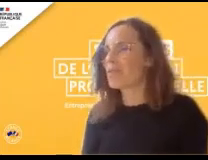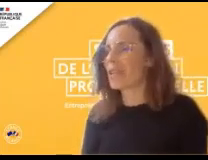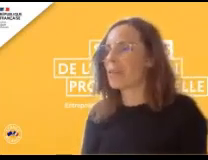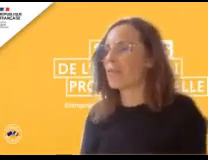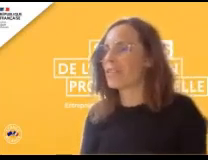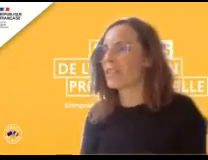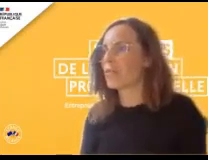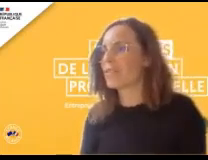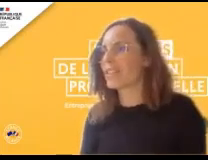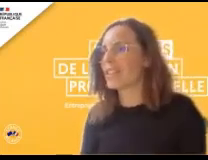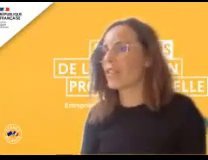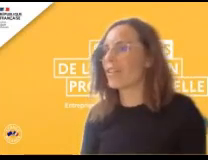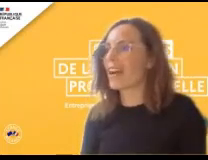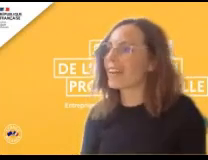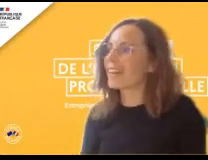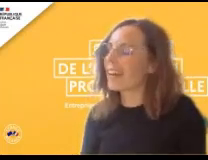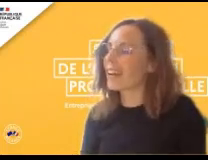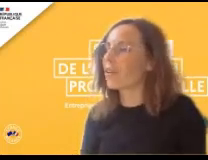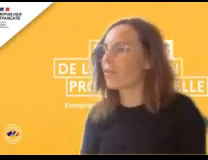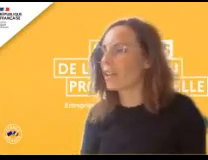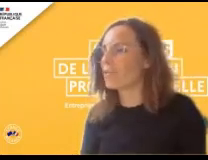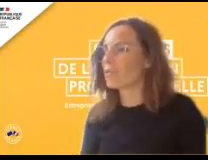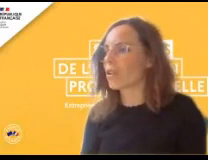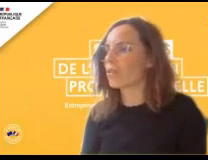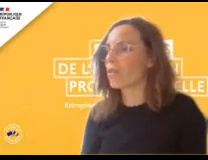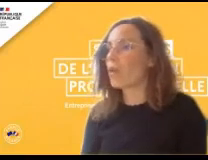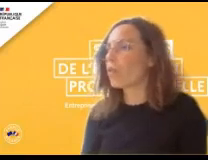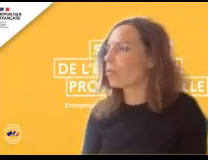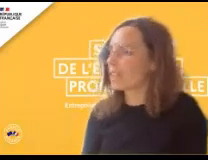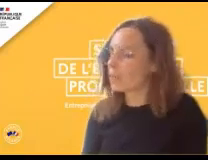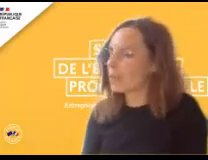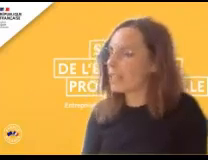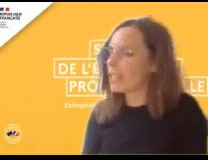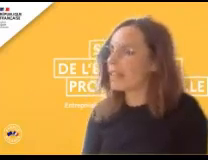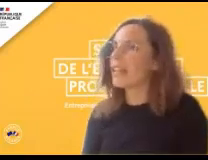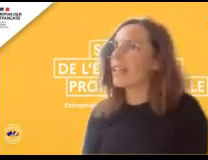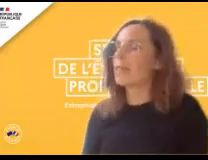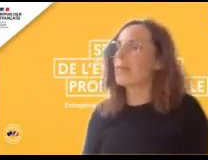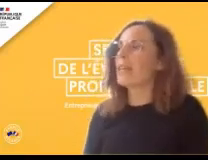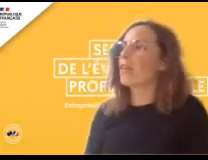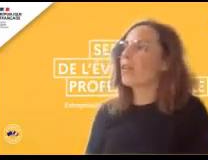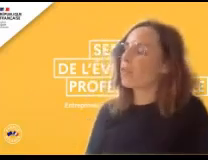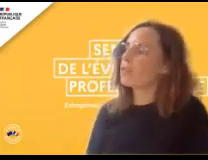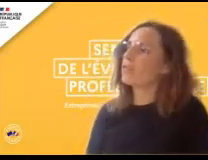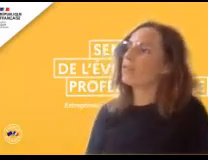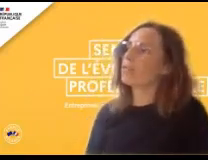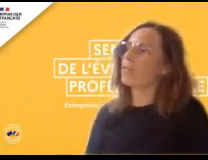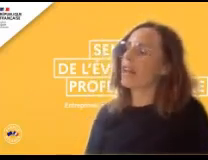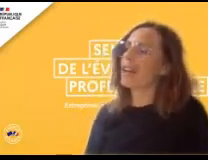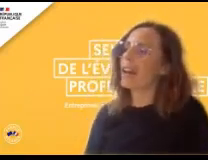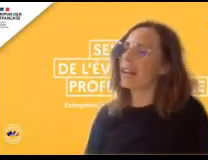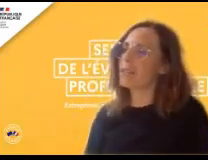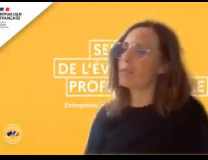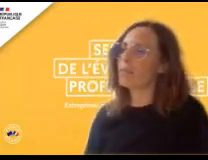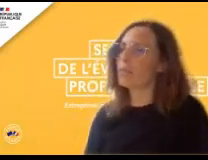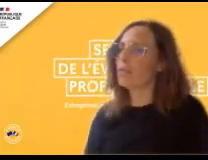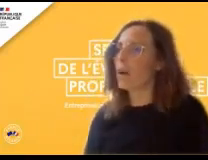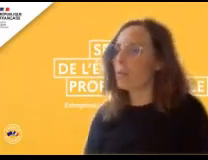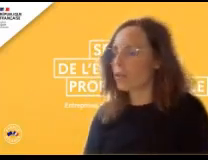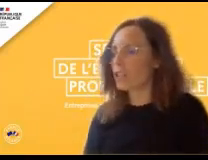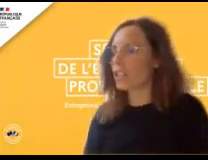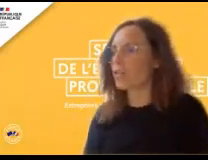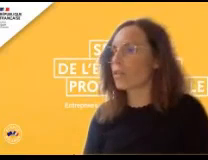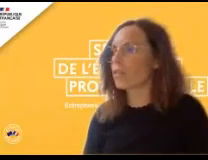évolution professionnelle. Parfois, c'est des conseillers carrière, voilà ce genre de conseillers mobilité. Mais quand vous êtes fonctionnaire, la règle, c'est plutôt